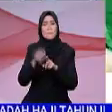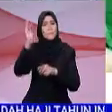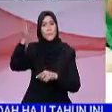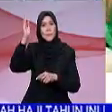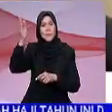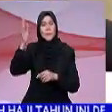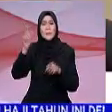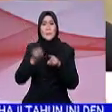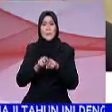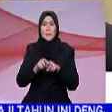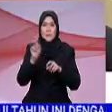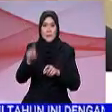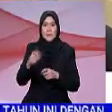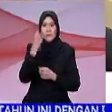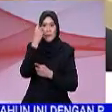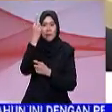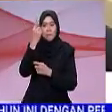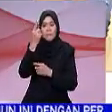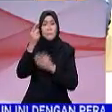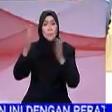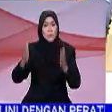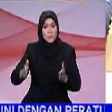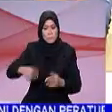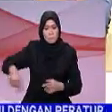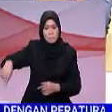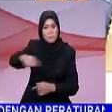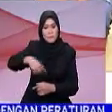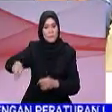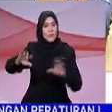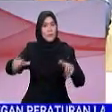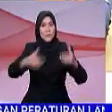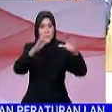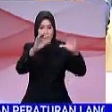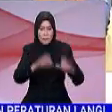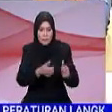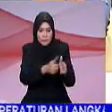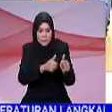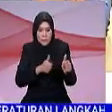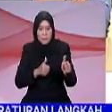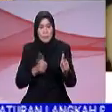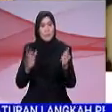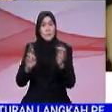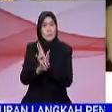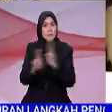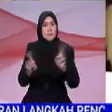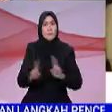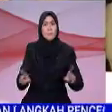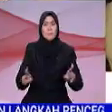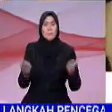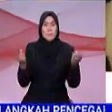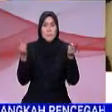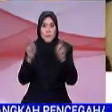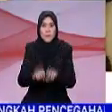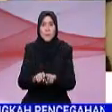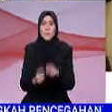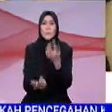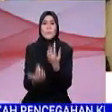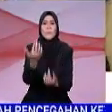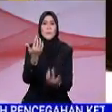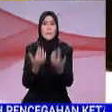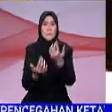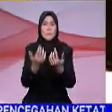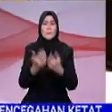iaitu meningkatkan kefahaman orang ramai mengenai tata cara pencegahan dan persediaan ketika berdepan